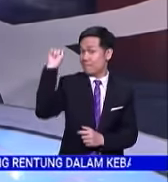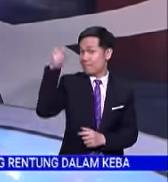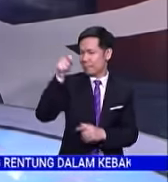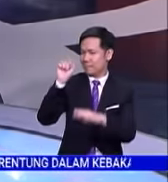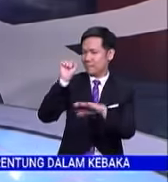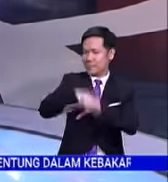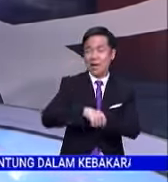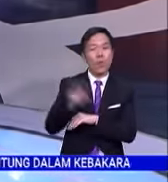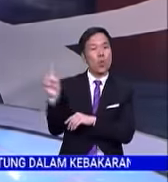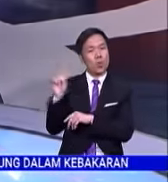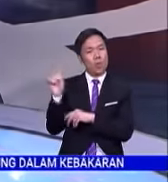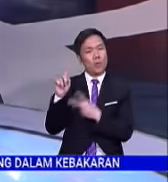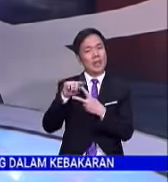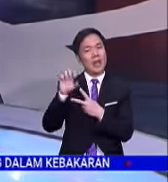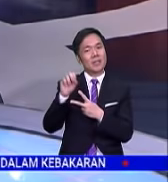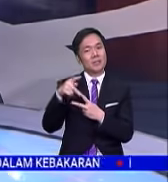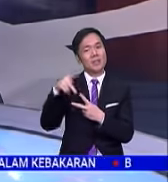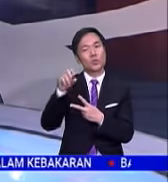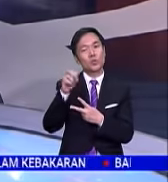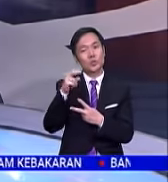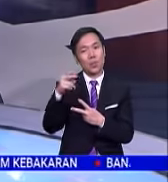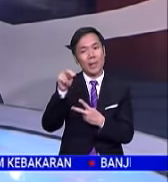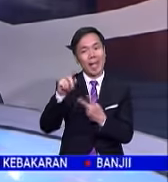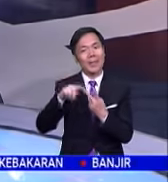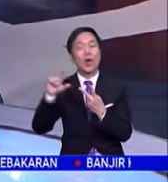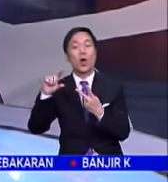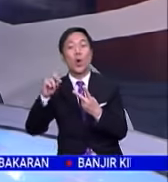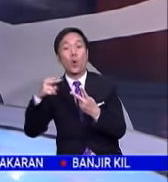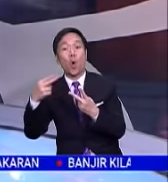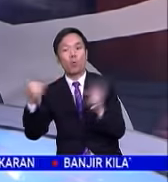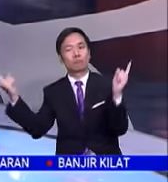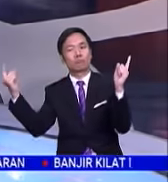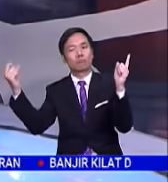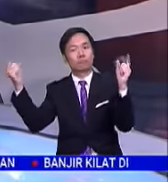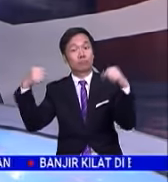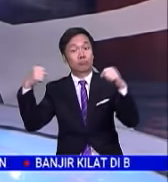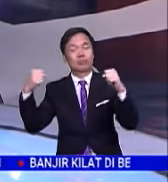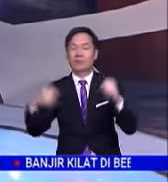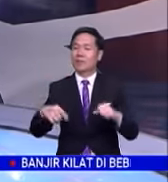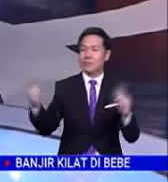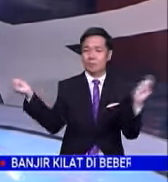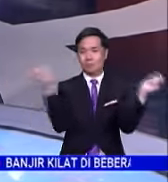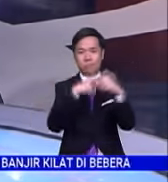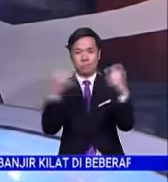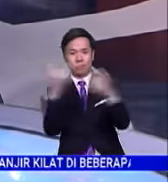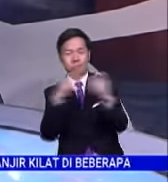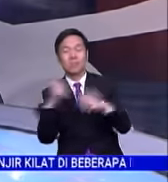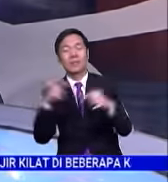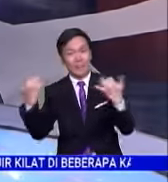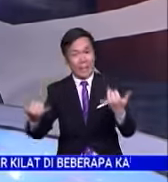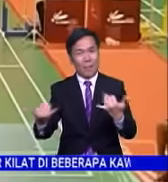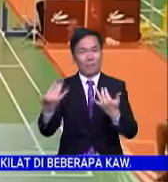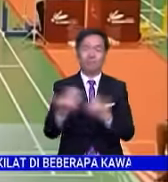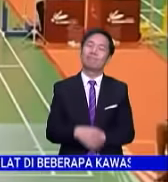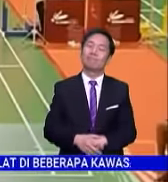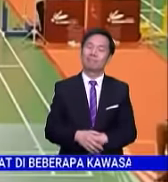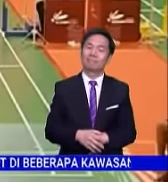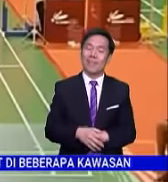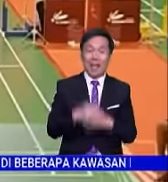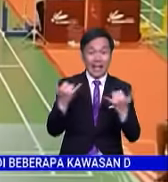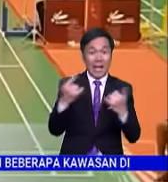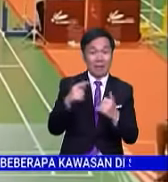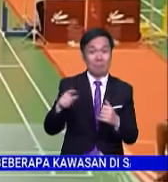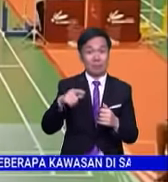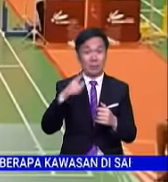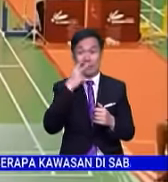dua wakil negara Esquisona bakal menentang Goh Jinwei dalam saingan akhir pada hari ini. Dalam aksi separuh akhir, Kisana